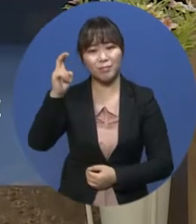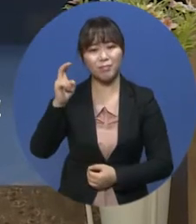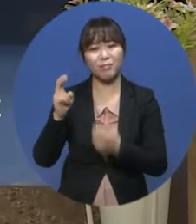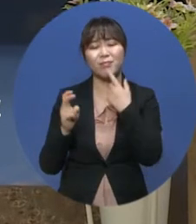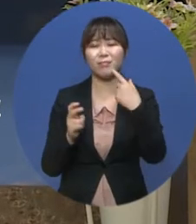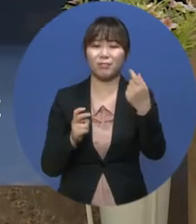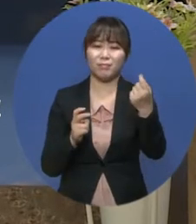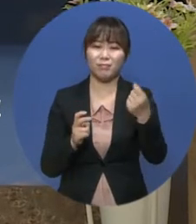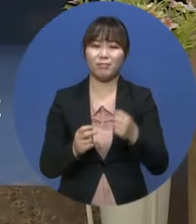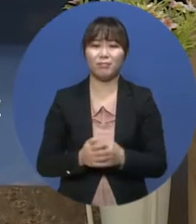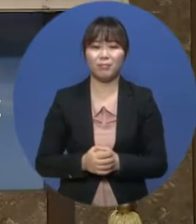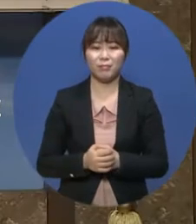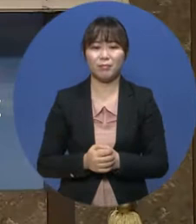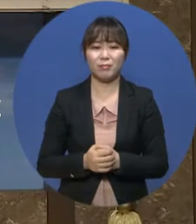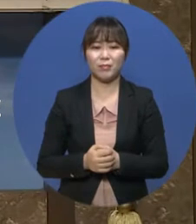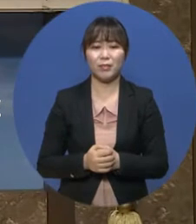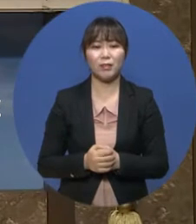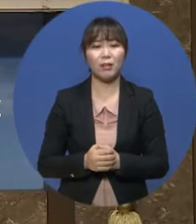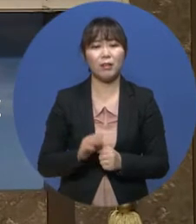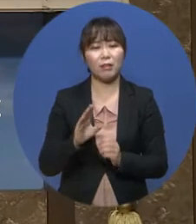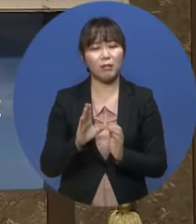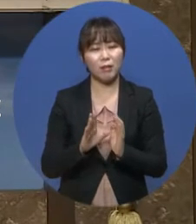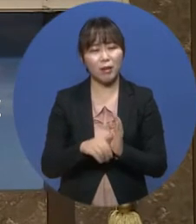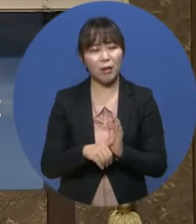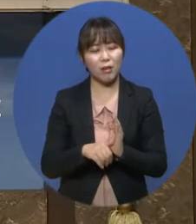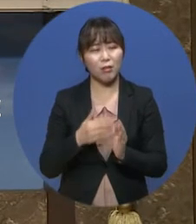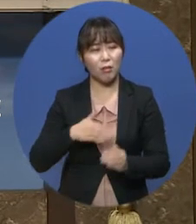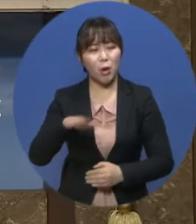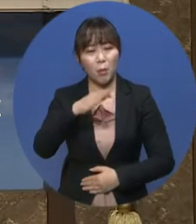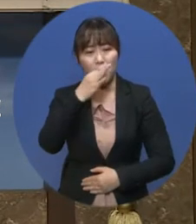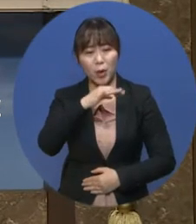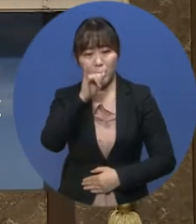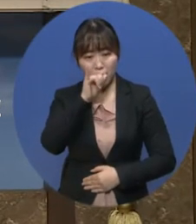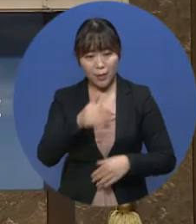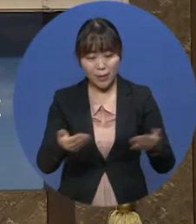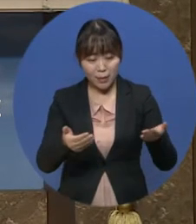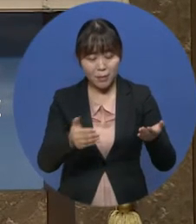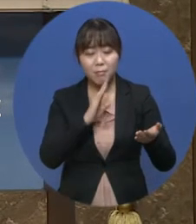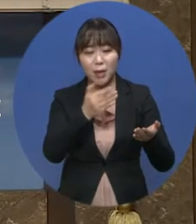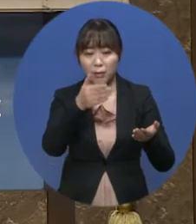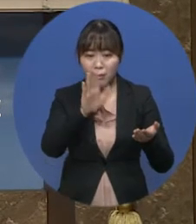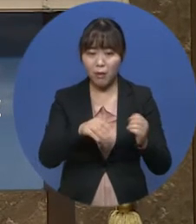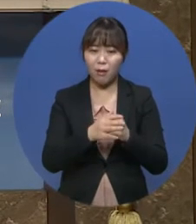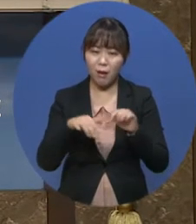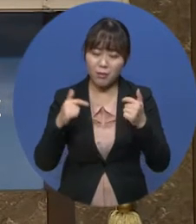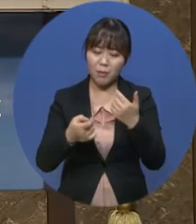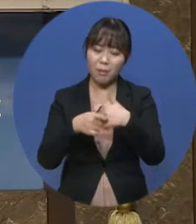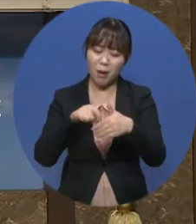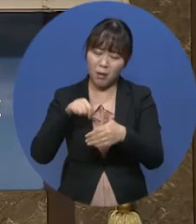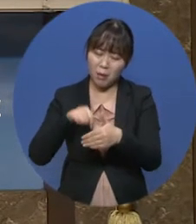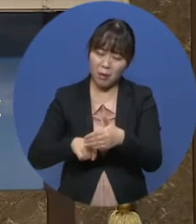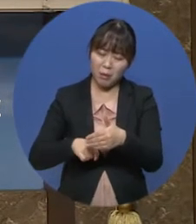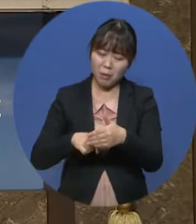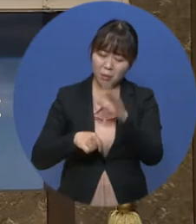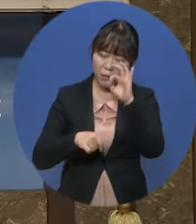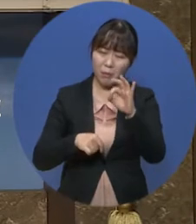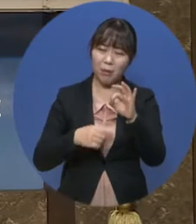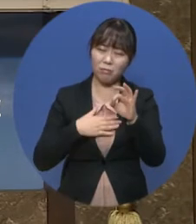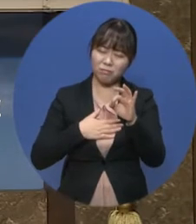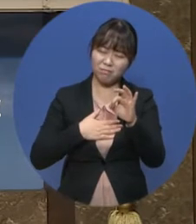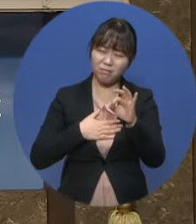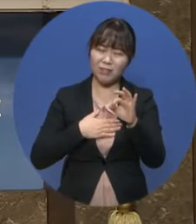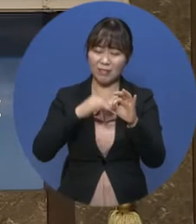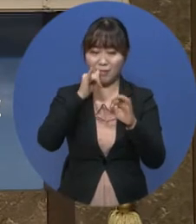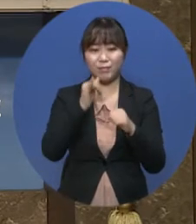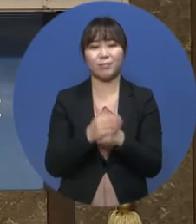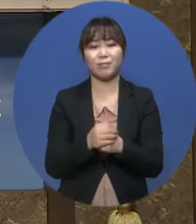맞습니다 4 내가 어떻게 되면 우리가 보람있는 일을 하면서도 왜 널 마음이 한쪽으로는 같아요